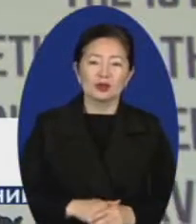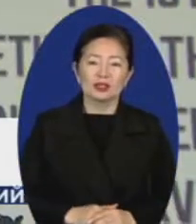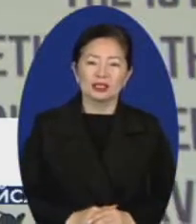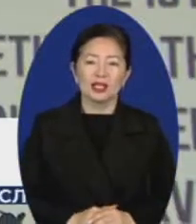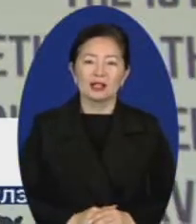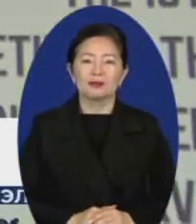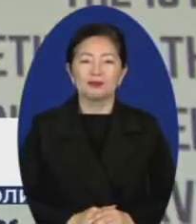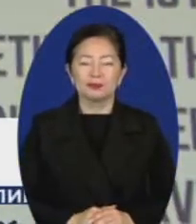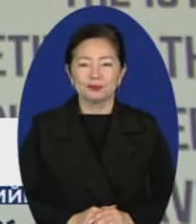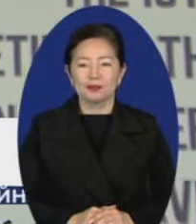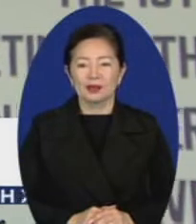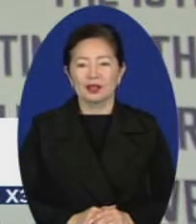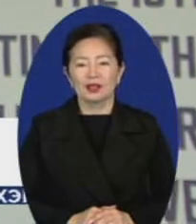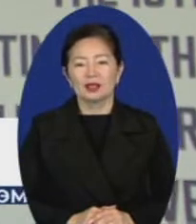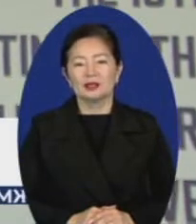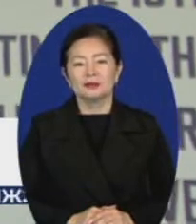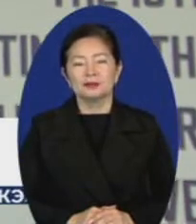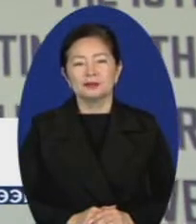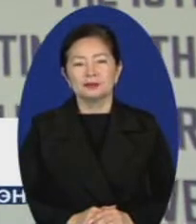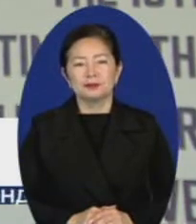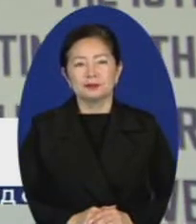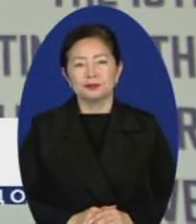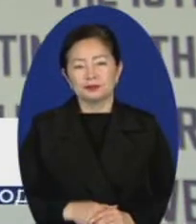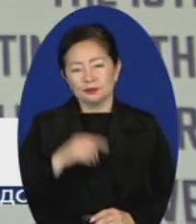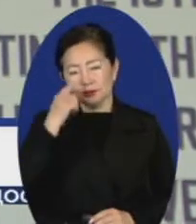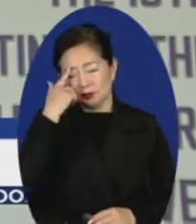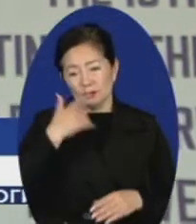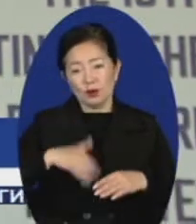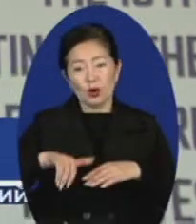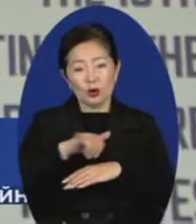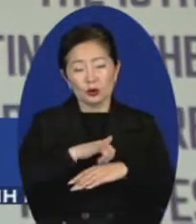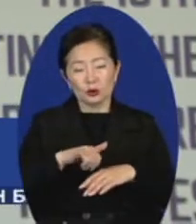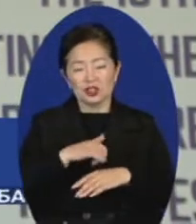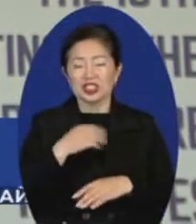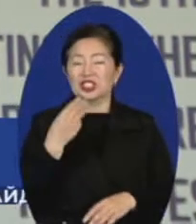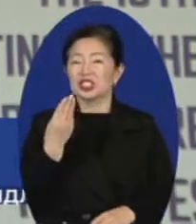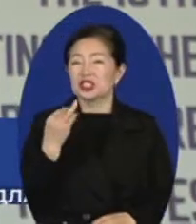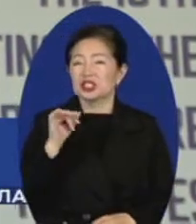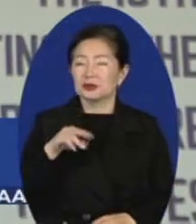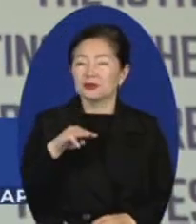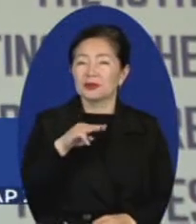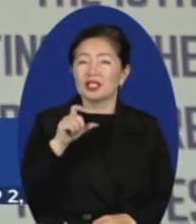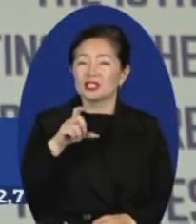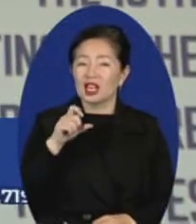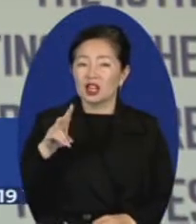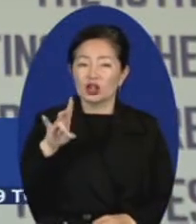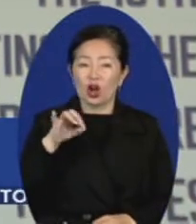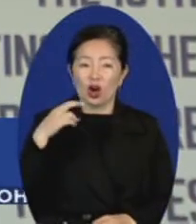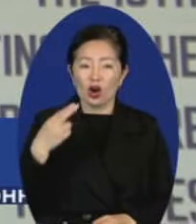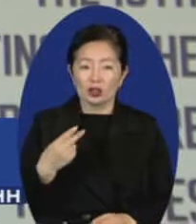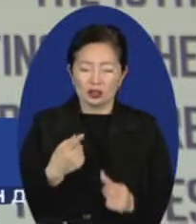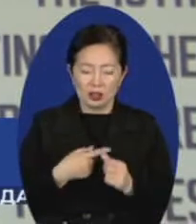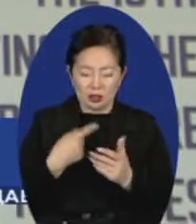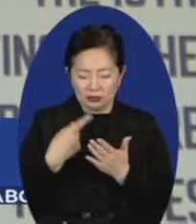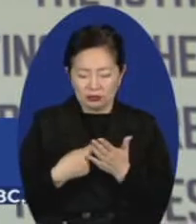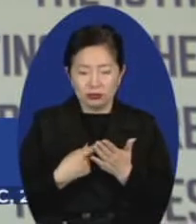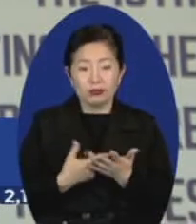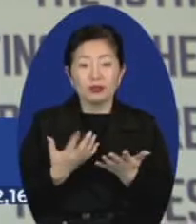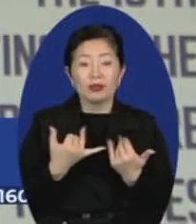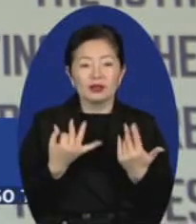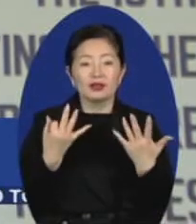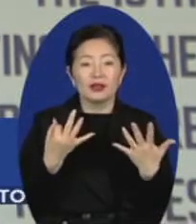байна. The regress process includes very important. Монгол улсын хувьд шинэ тийжээлийн нөөцөд 8 газрыг бүртгүүлдэг гэдэг нь маш том